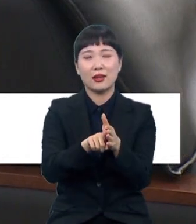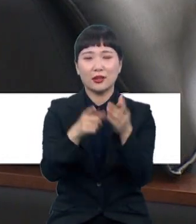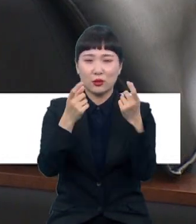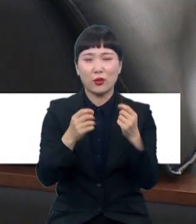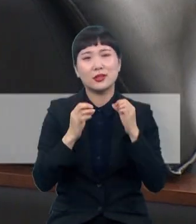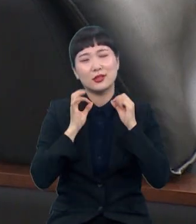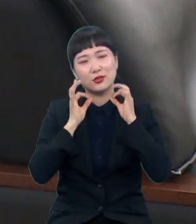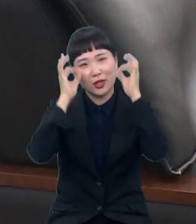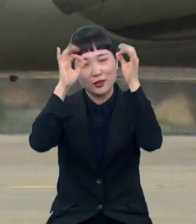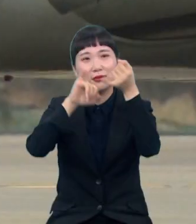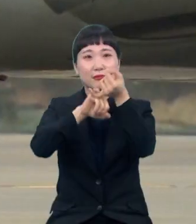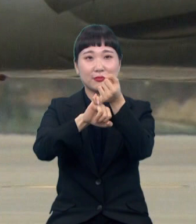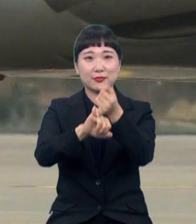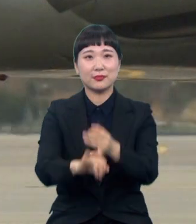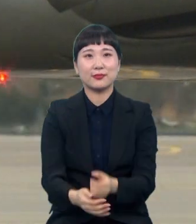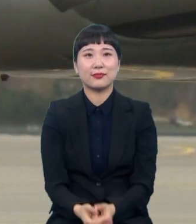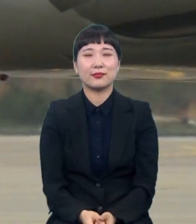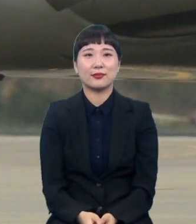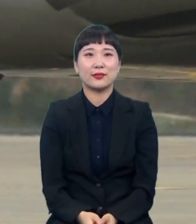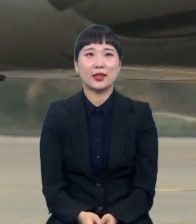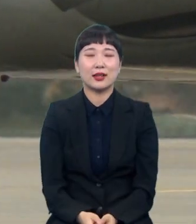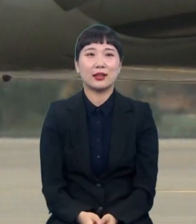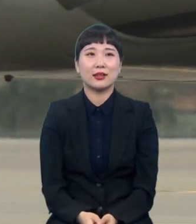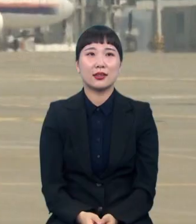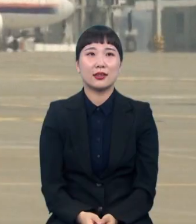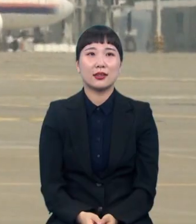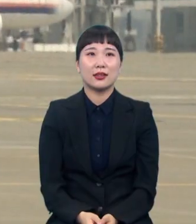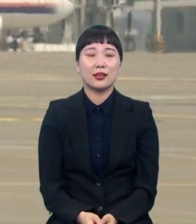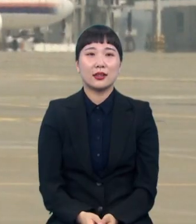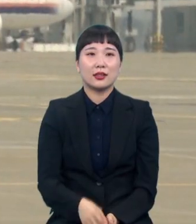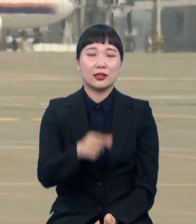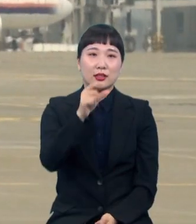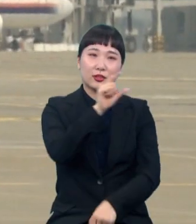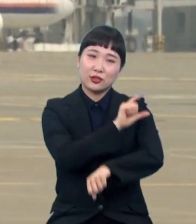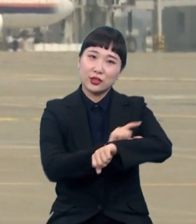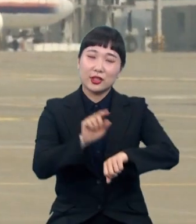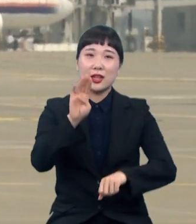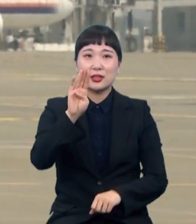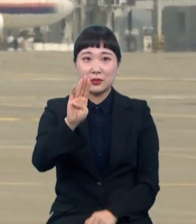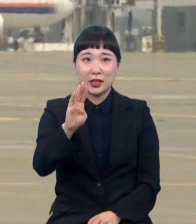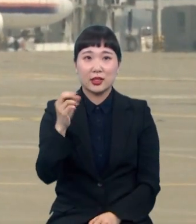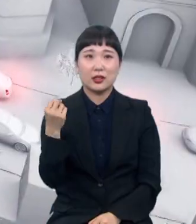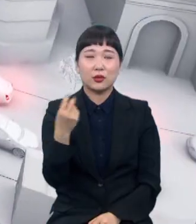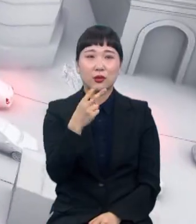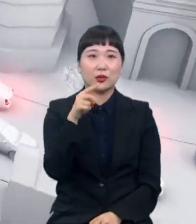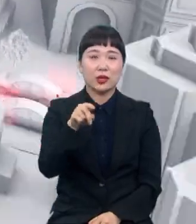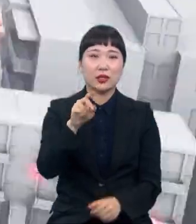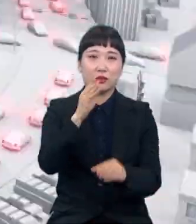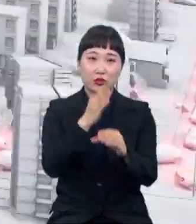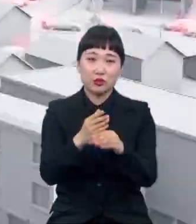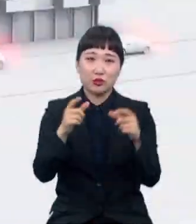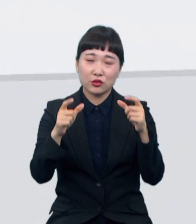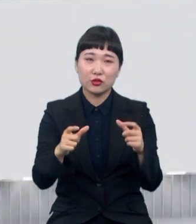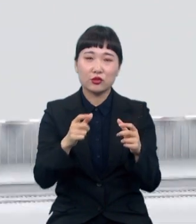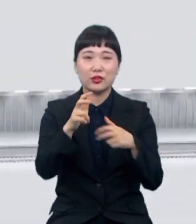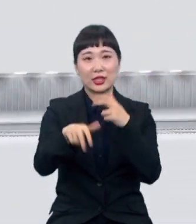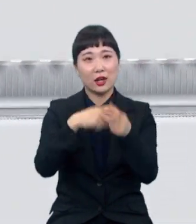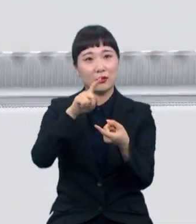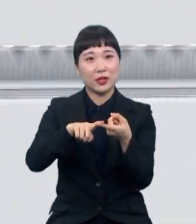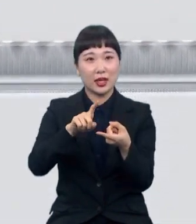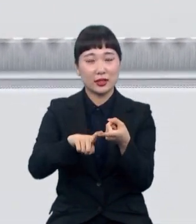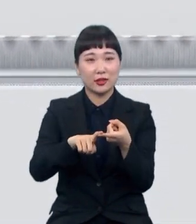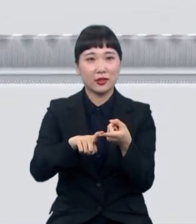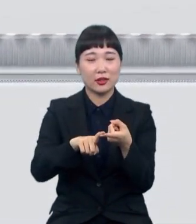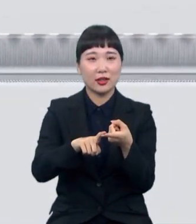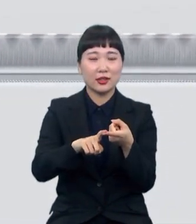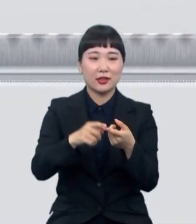최선을 다하겠습니다. MRO 단지, GTX-D 등 중구 수건 사업에 대해서도 남은 임기